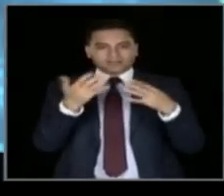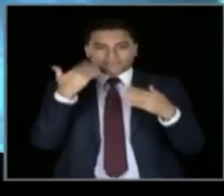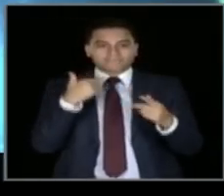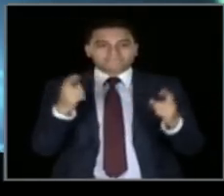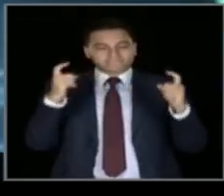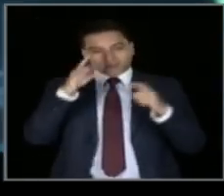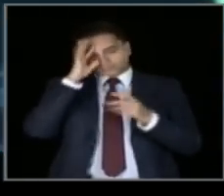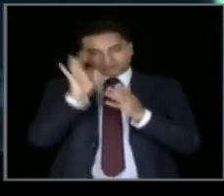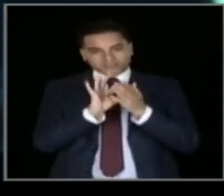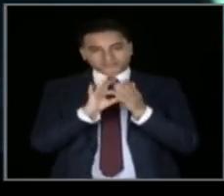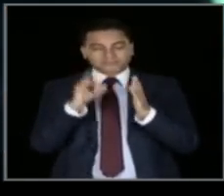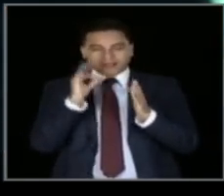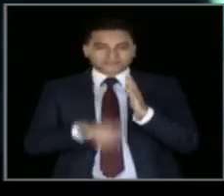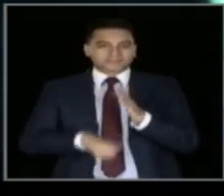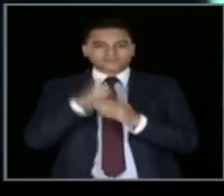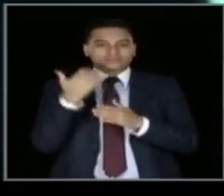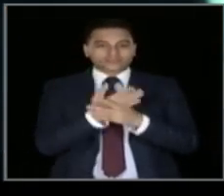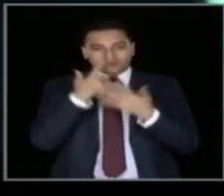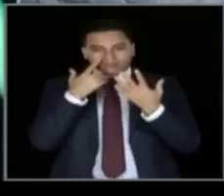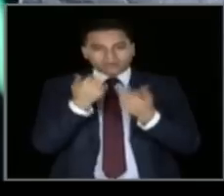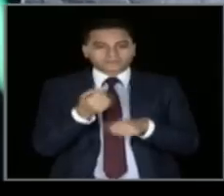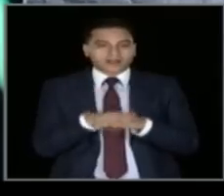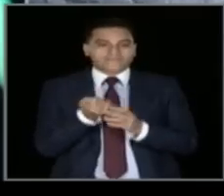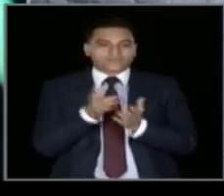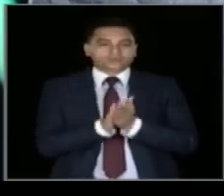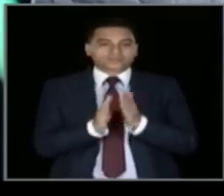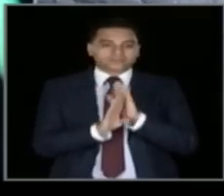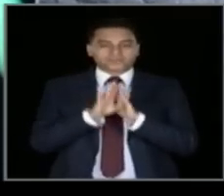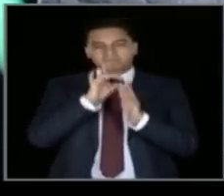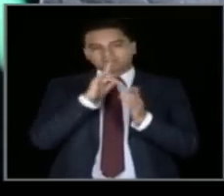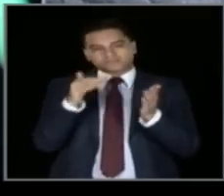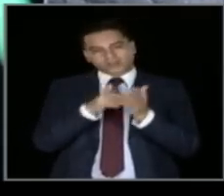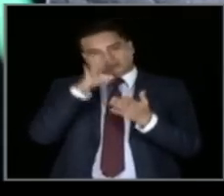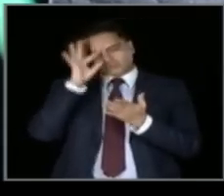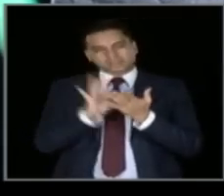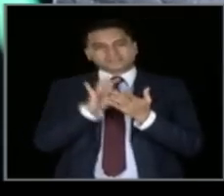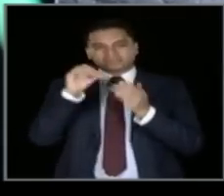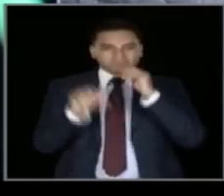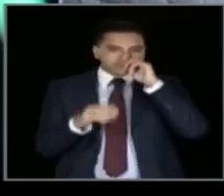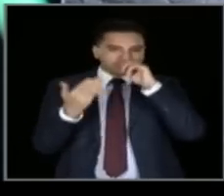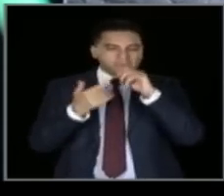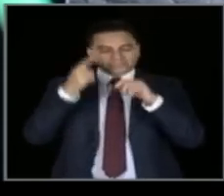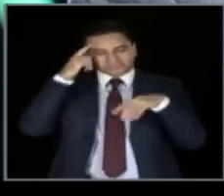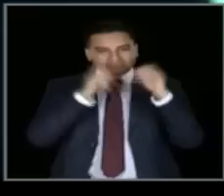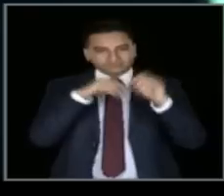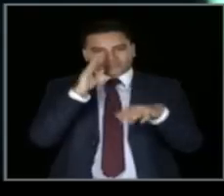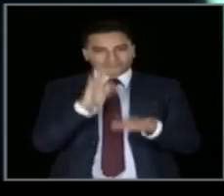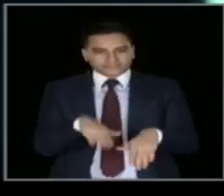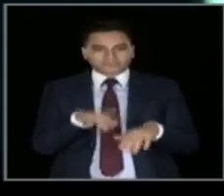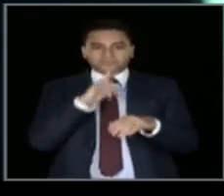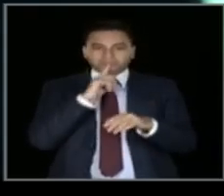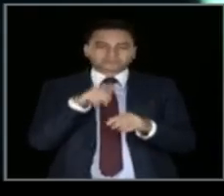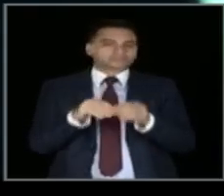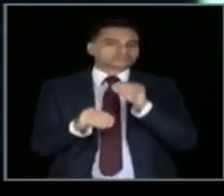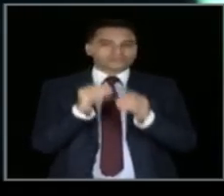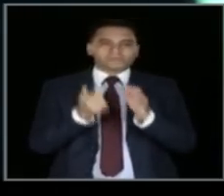كان بالنسبة لنا مصيري، كان لازم نفوز عشان نحافظ على فرصة التأهل، بس ربنا ما وفقناش. التوتر كان باين علينا في بعض فترات المباراة. بغض